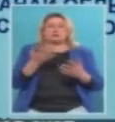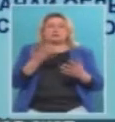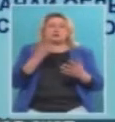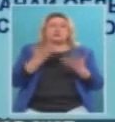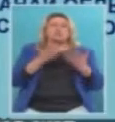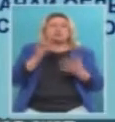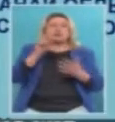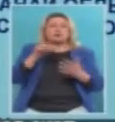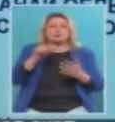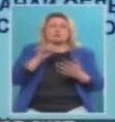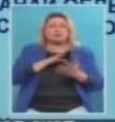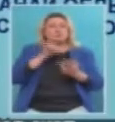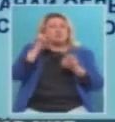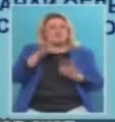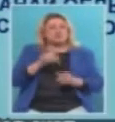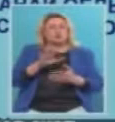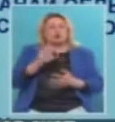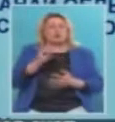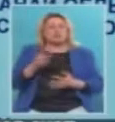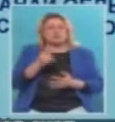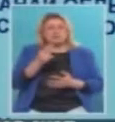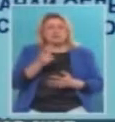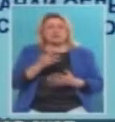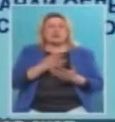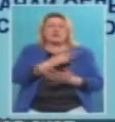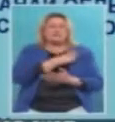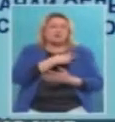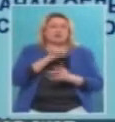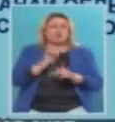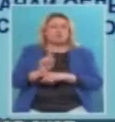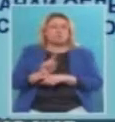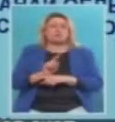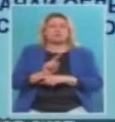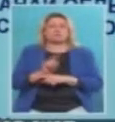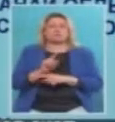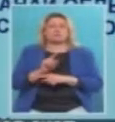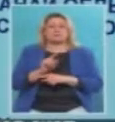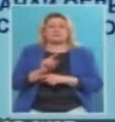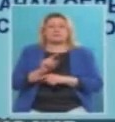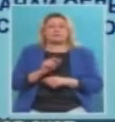есть. Тавро должно быть соответствующего образца, то есть ветеринарными органами устанавливается